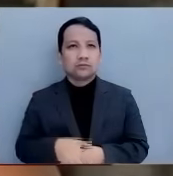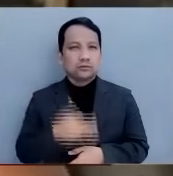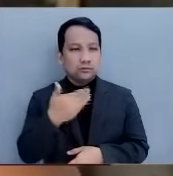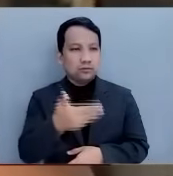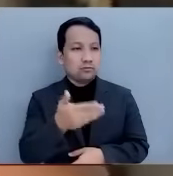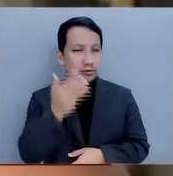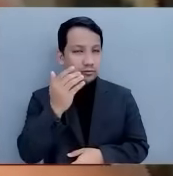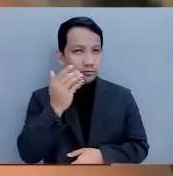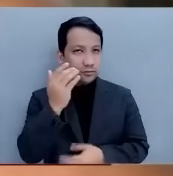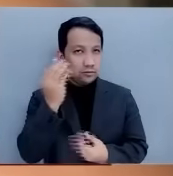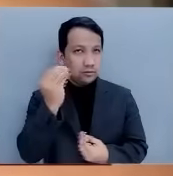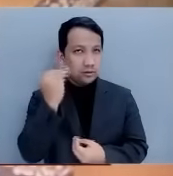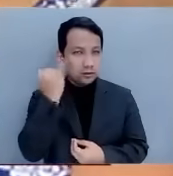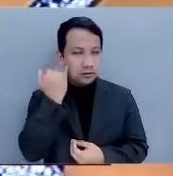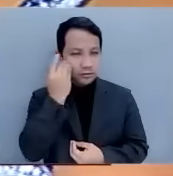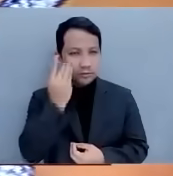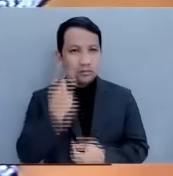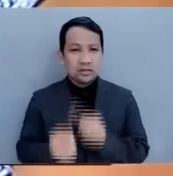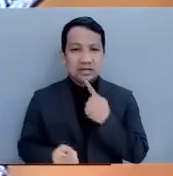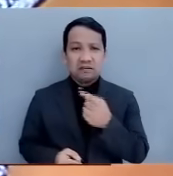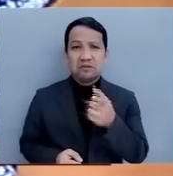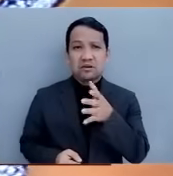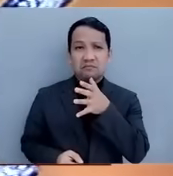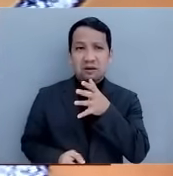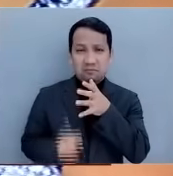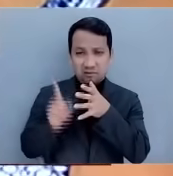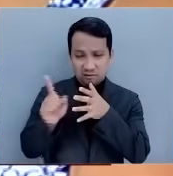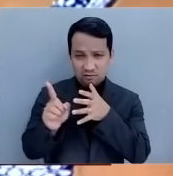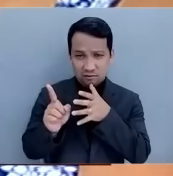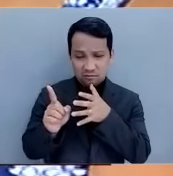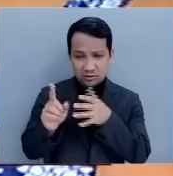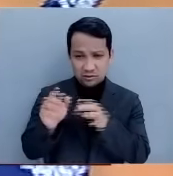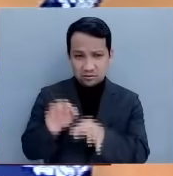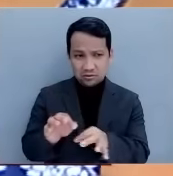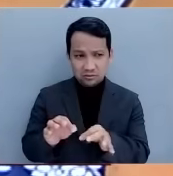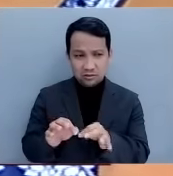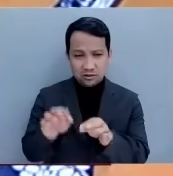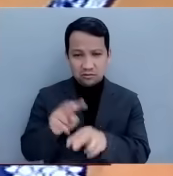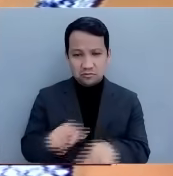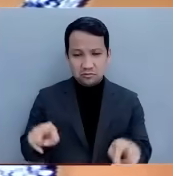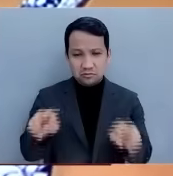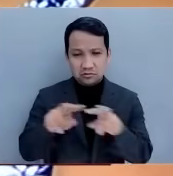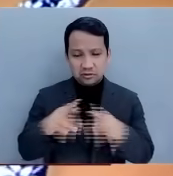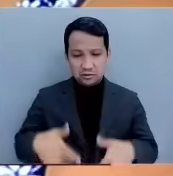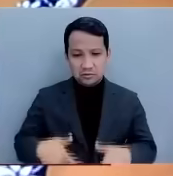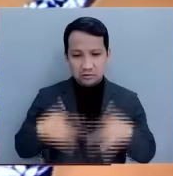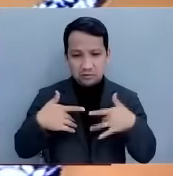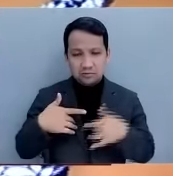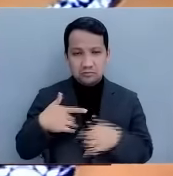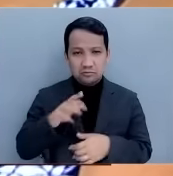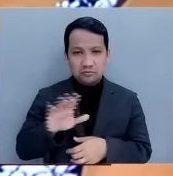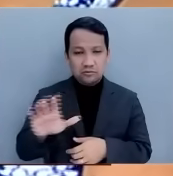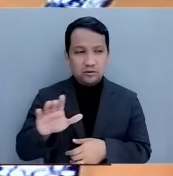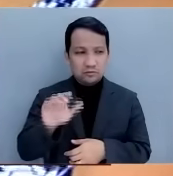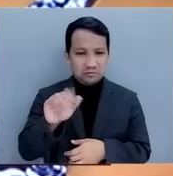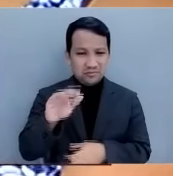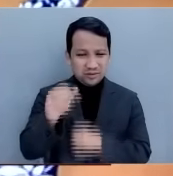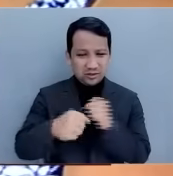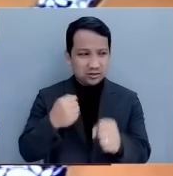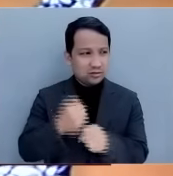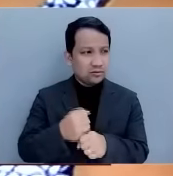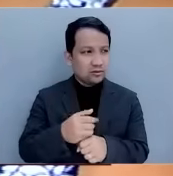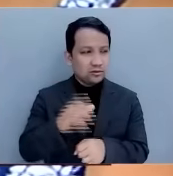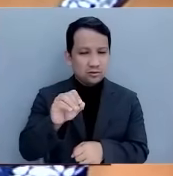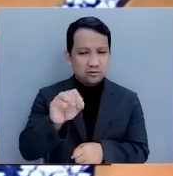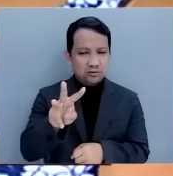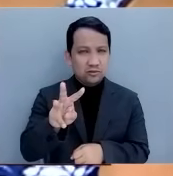Ganito lang ba alagaan ang buhay mo? 15 years lang. Muling nanumbalik ang sakit sa kalooban ng ina ng